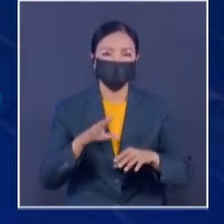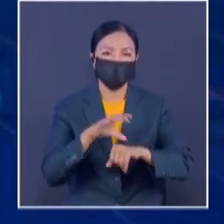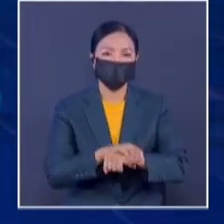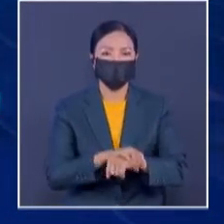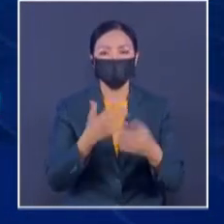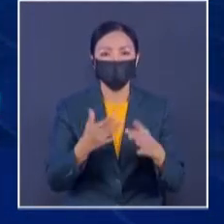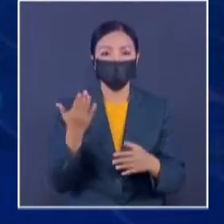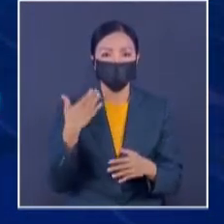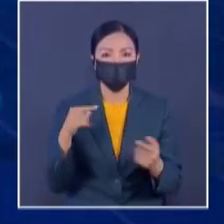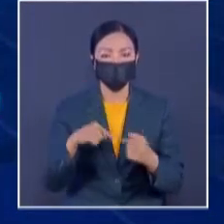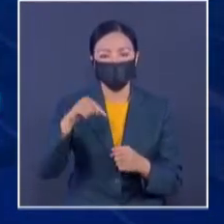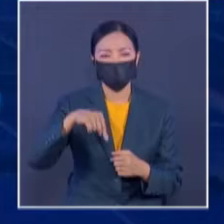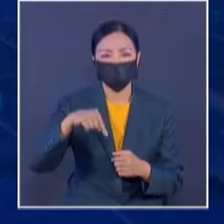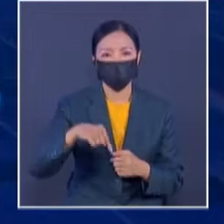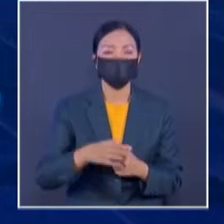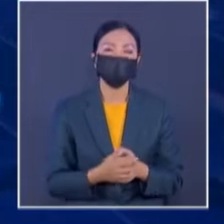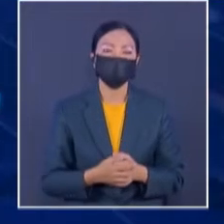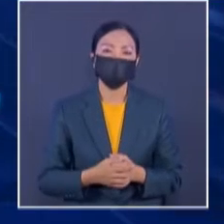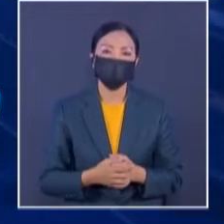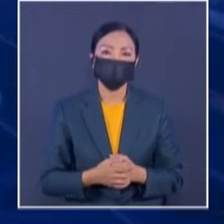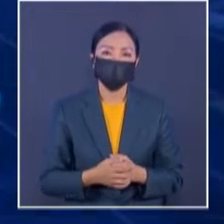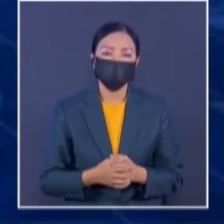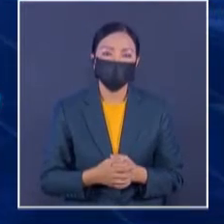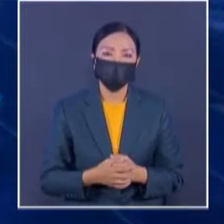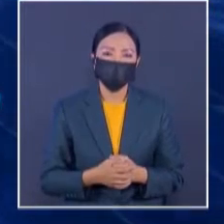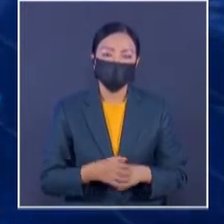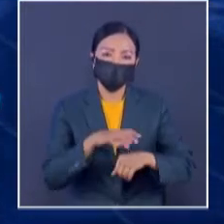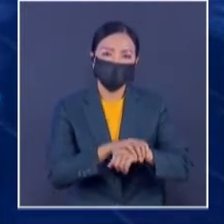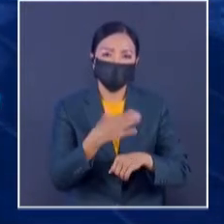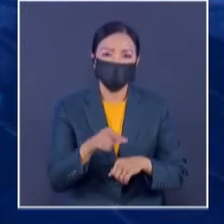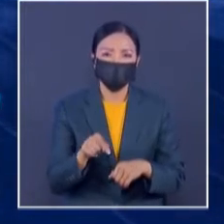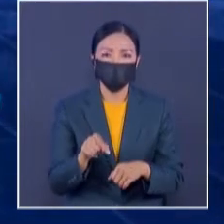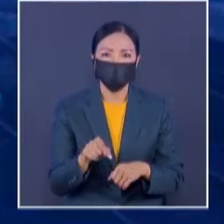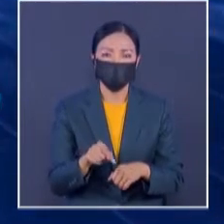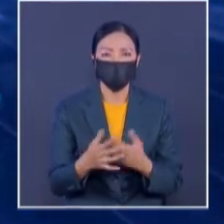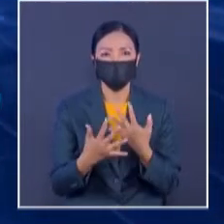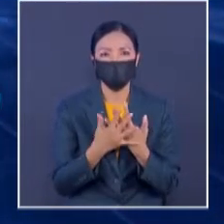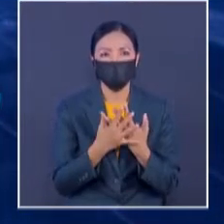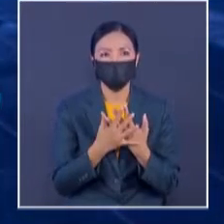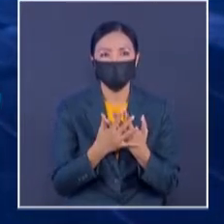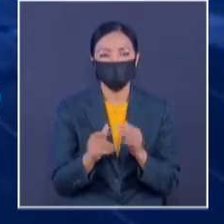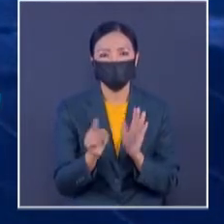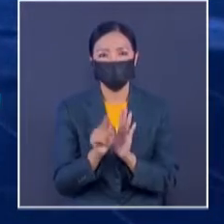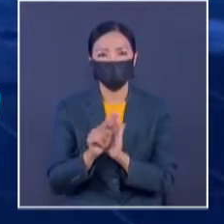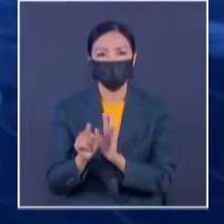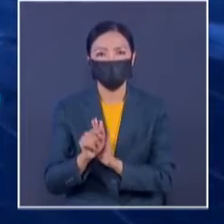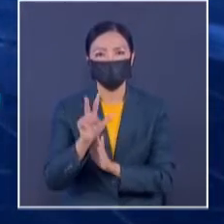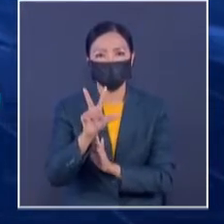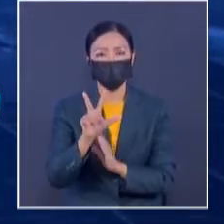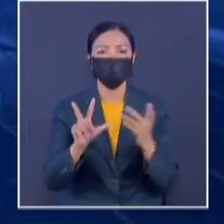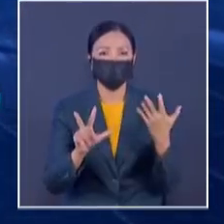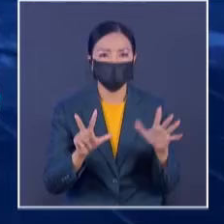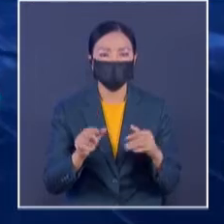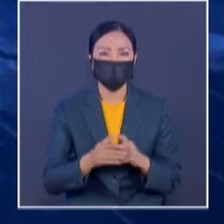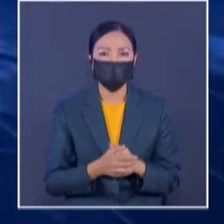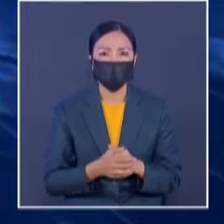กุมเฉพาะในที่พื้นที่หอสมบูรณ์เนี่ยจับกุมติดคุกเนี่ยมา3ครั้งนะ